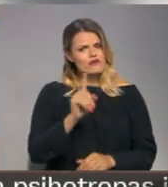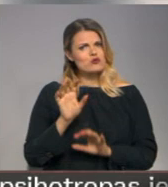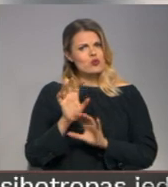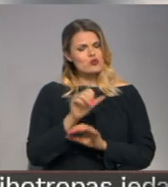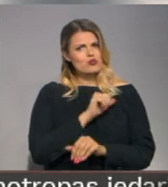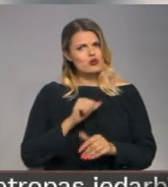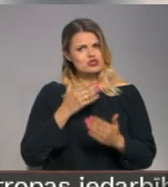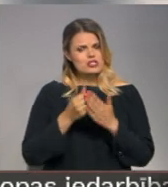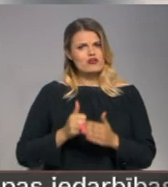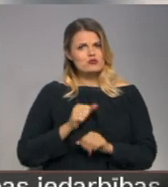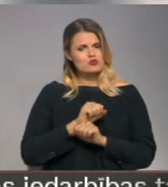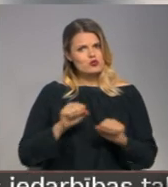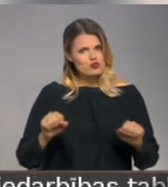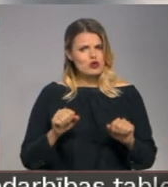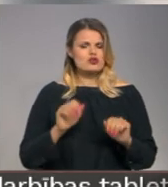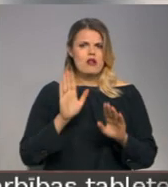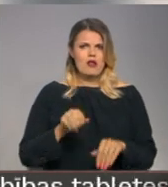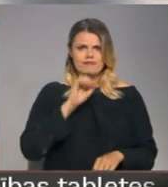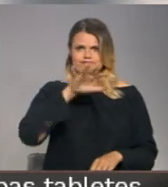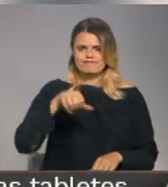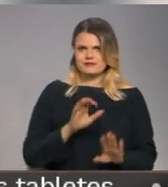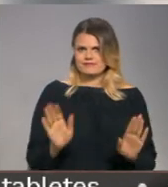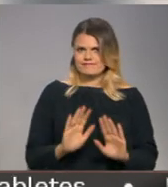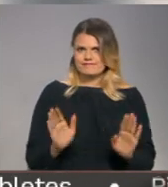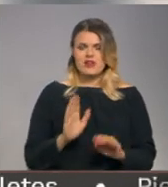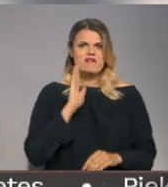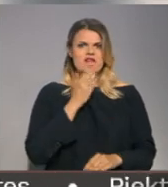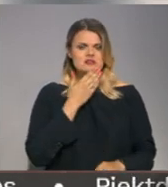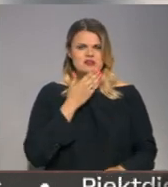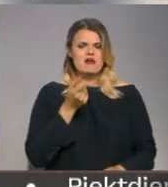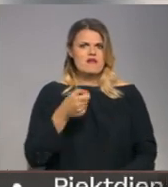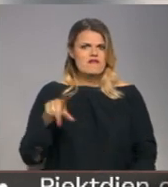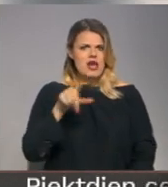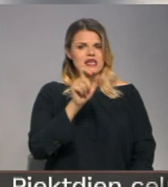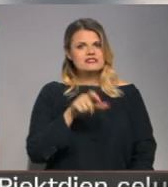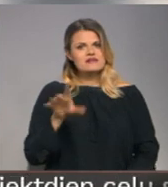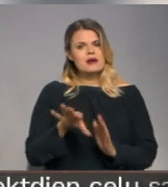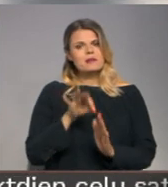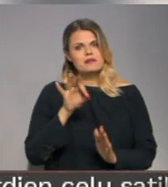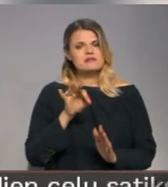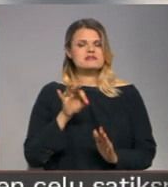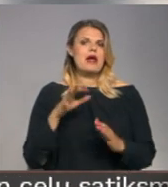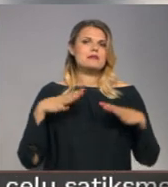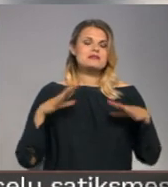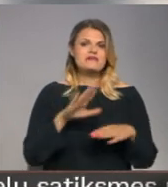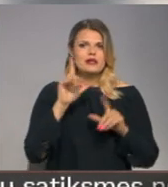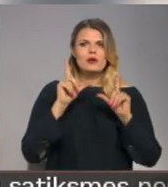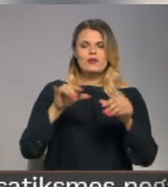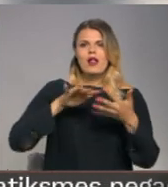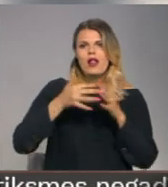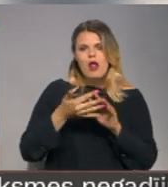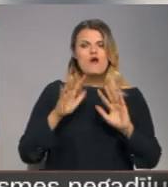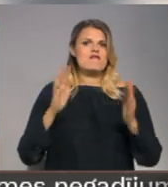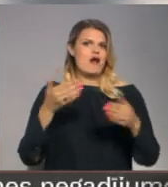par savu īpašumu drošību un pasargāt sevi no garnedžiem. Vasarā aizvien vairāk cilvēki izvēlas brīvdienas pavadīt laukos vai